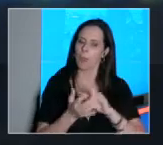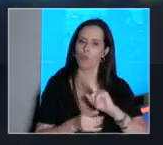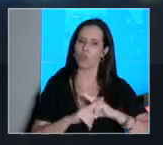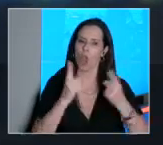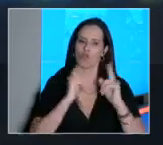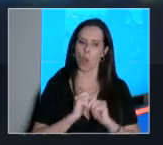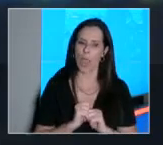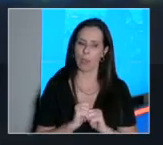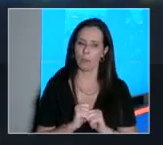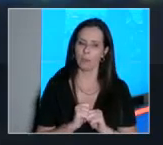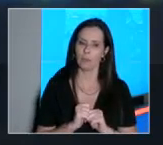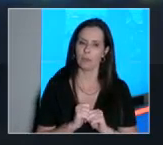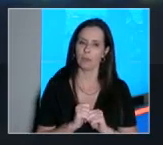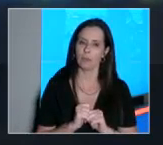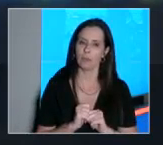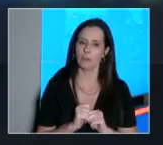של האחר,